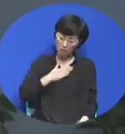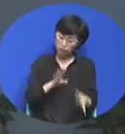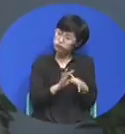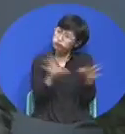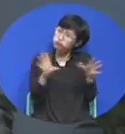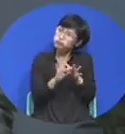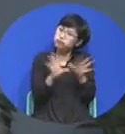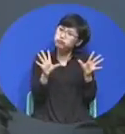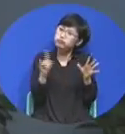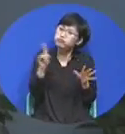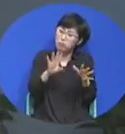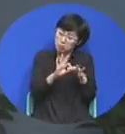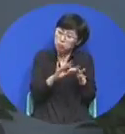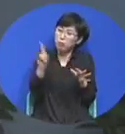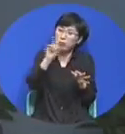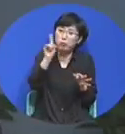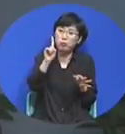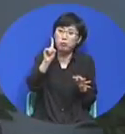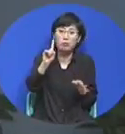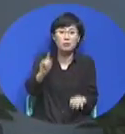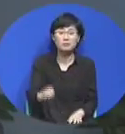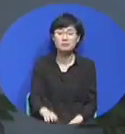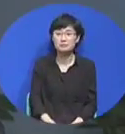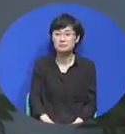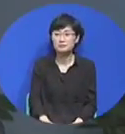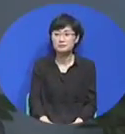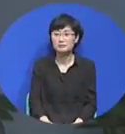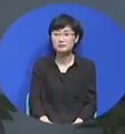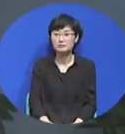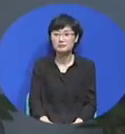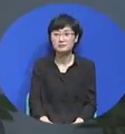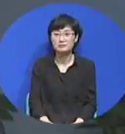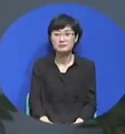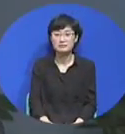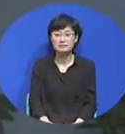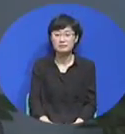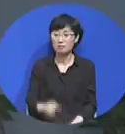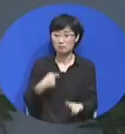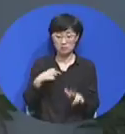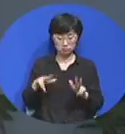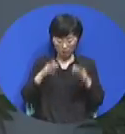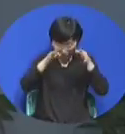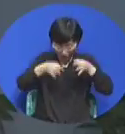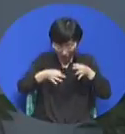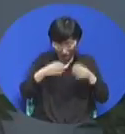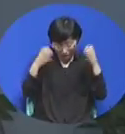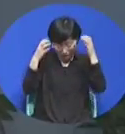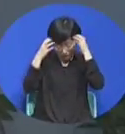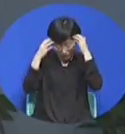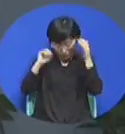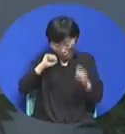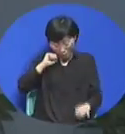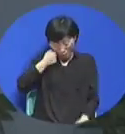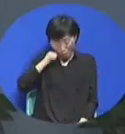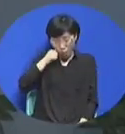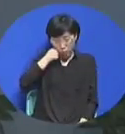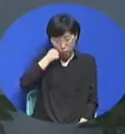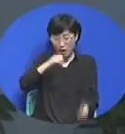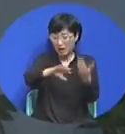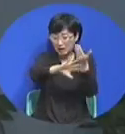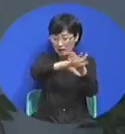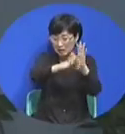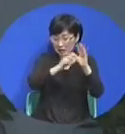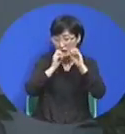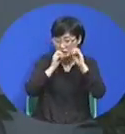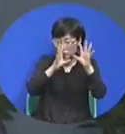이렇게 질문할 수 있습니다. But you might ask the question, well, what do these things have to do with me? 나는 지금 어려운 지경에 있는데 어떻게 그렇게 세계